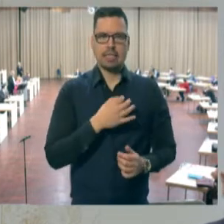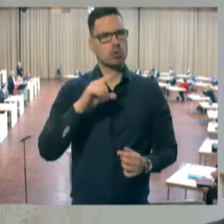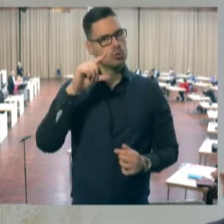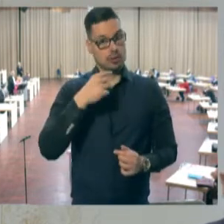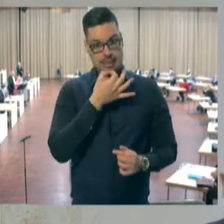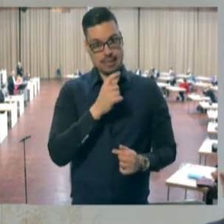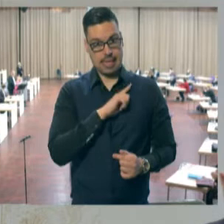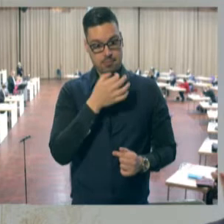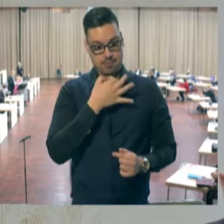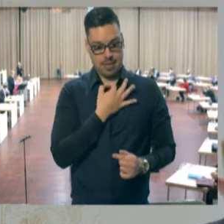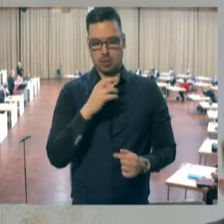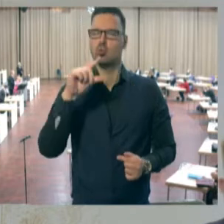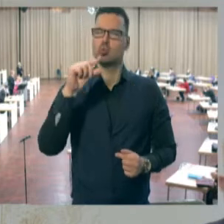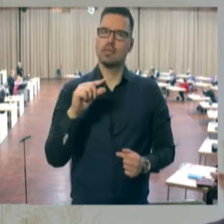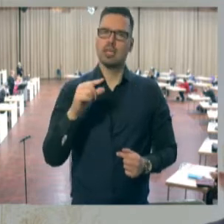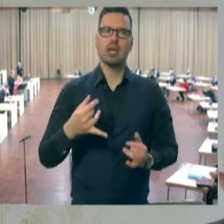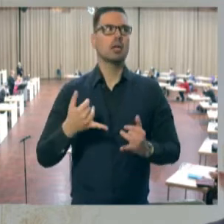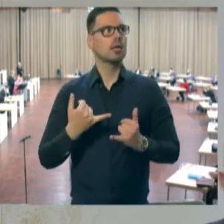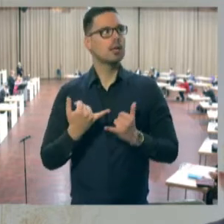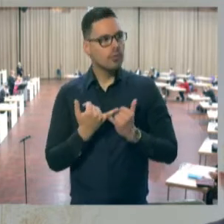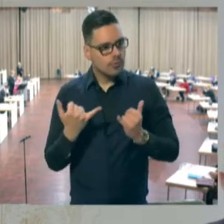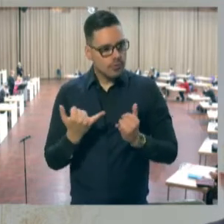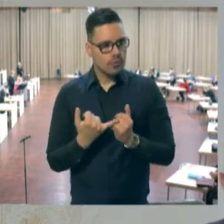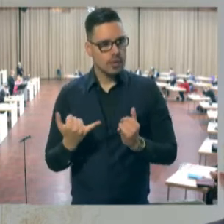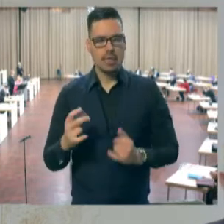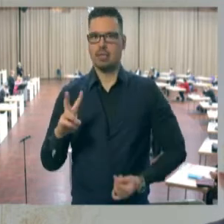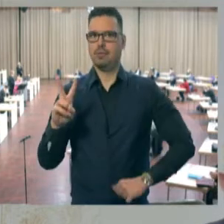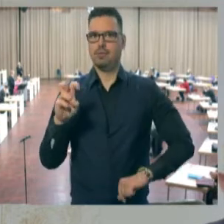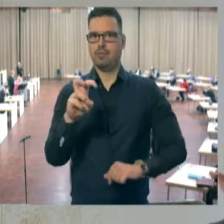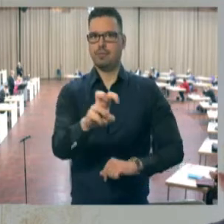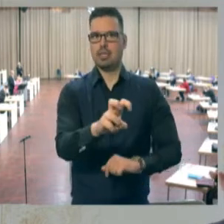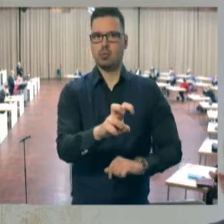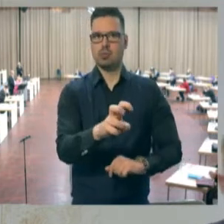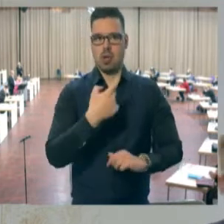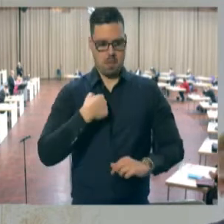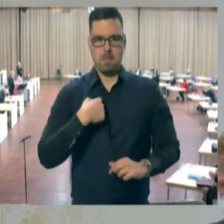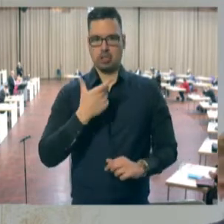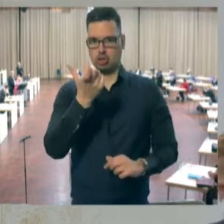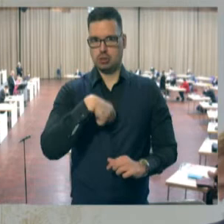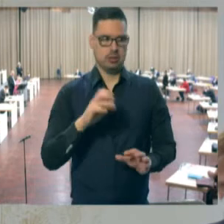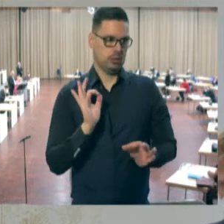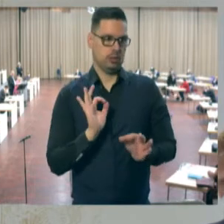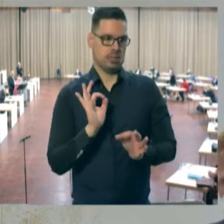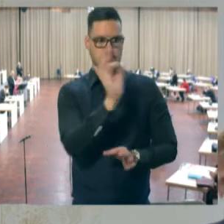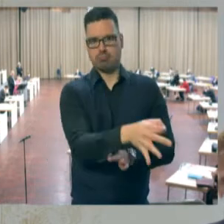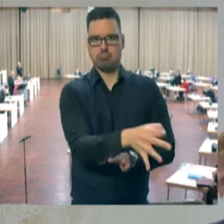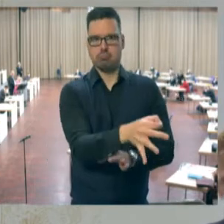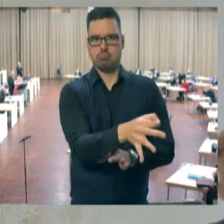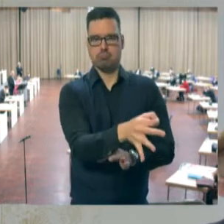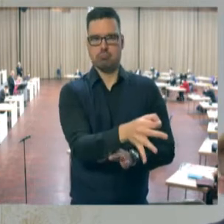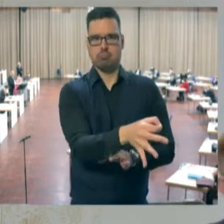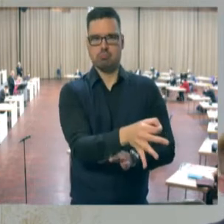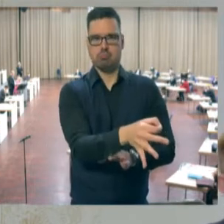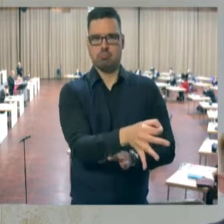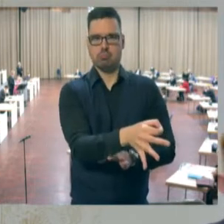wenig, wie es überhaupt dazu kommen konnte, dass dieses Virus auf den Menschen überspringen konnte. Und das hat